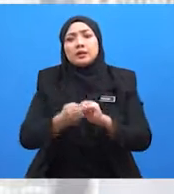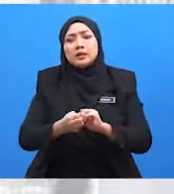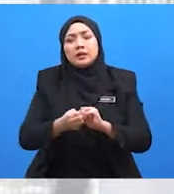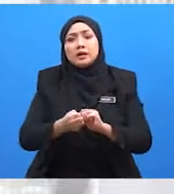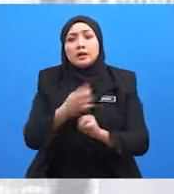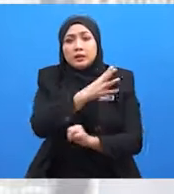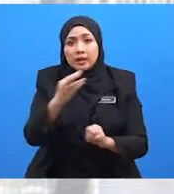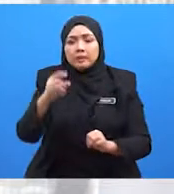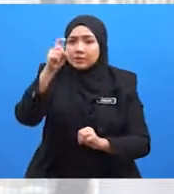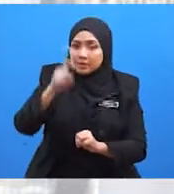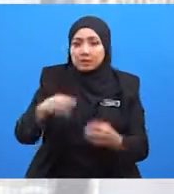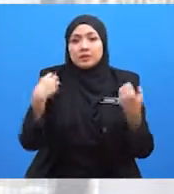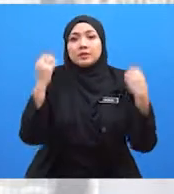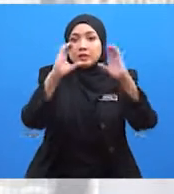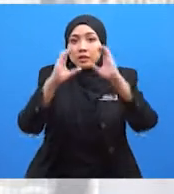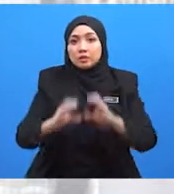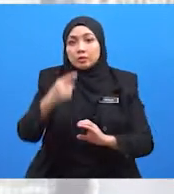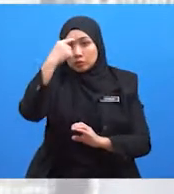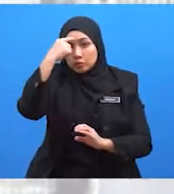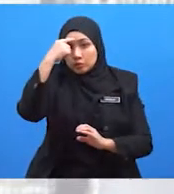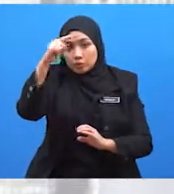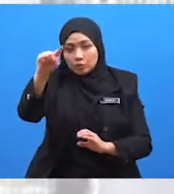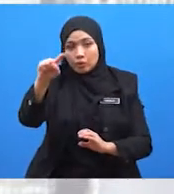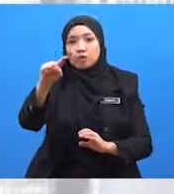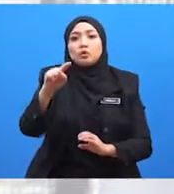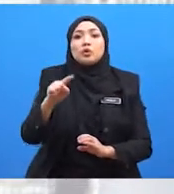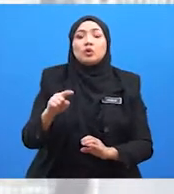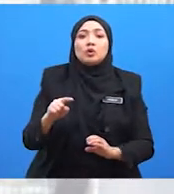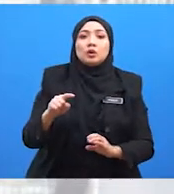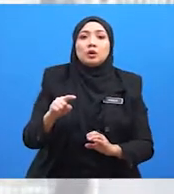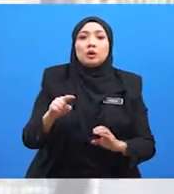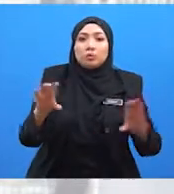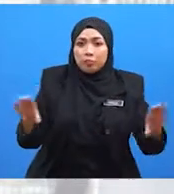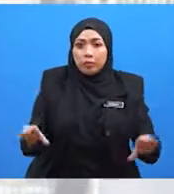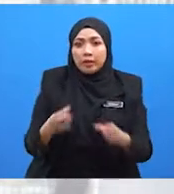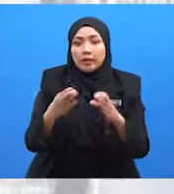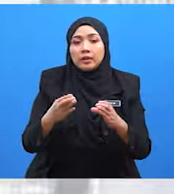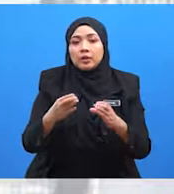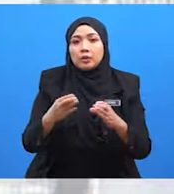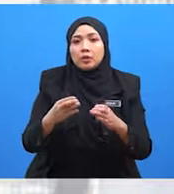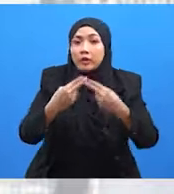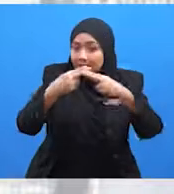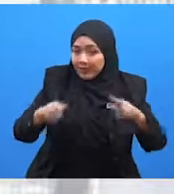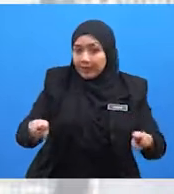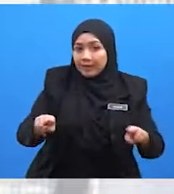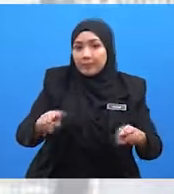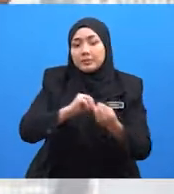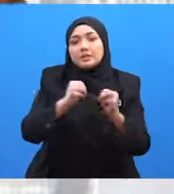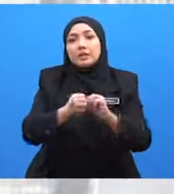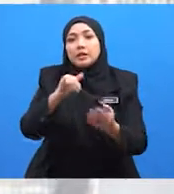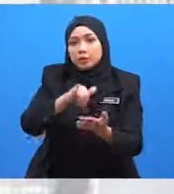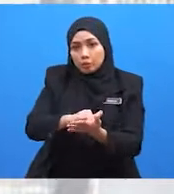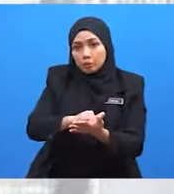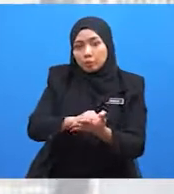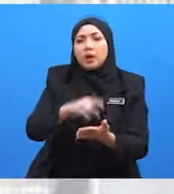untuk mengatasinya. Betul? Aha, mari kita lihat bersama.